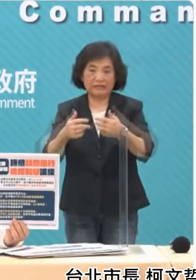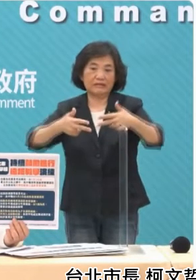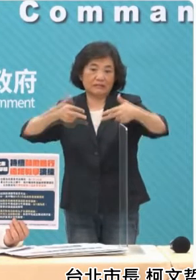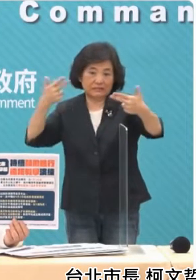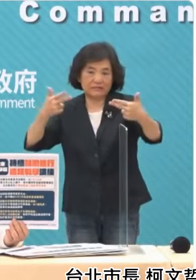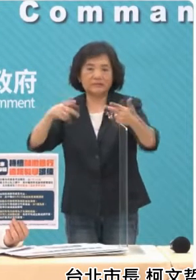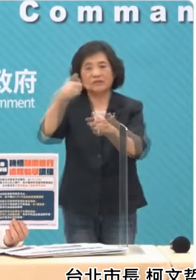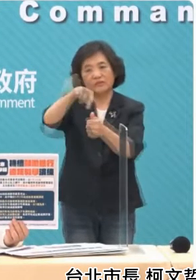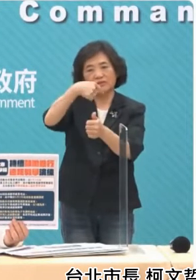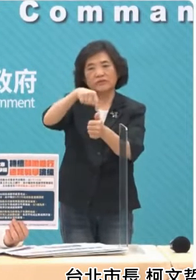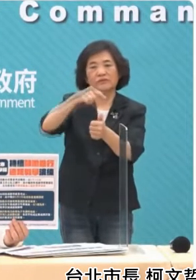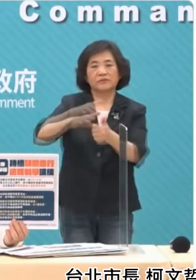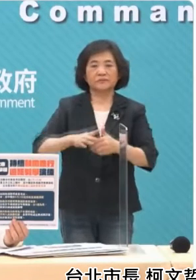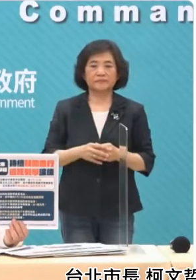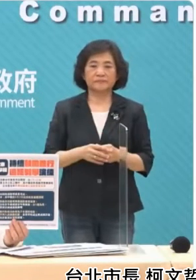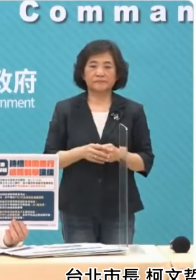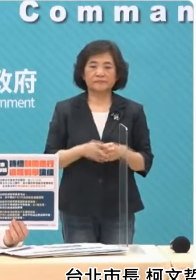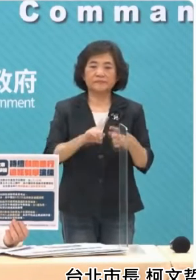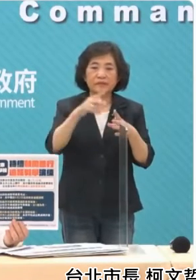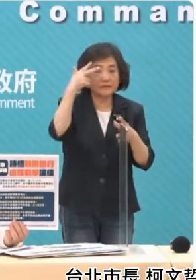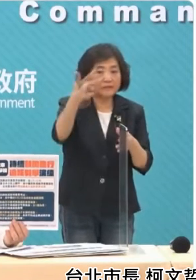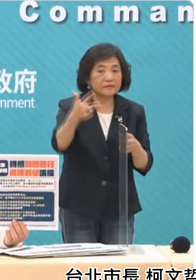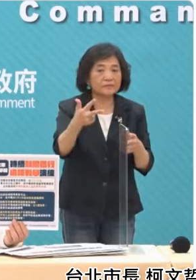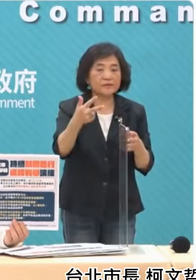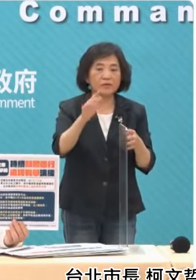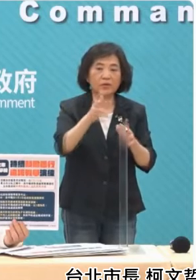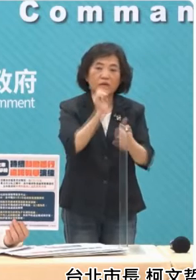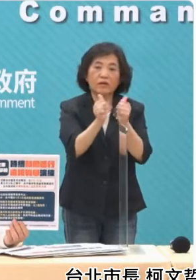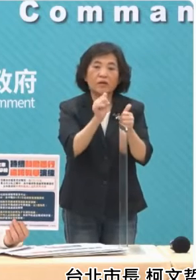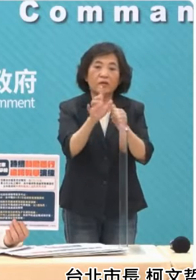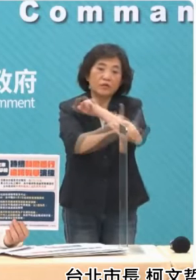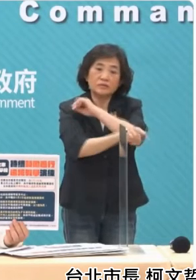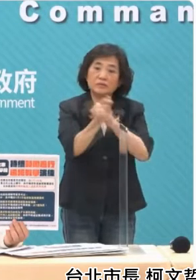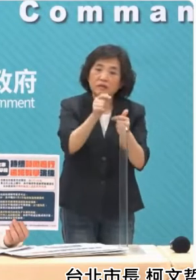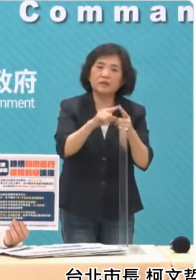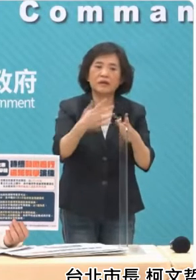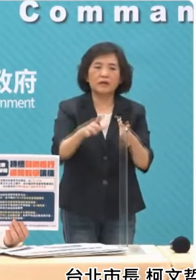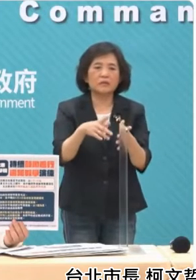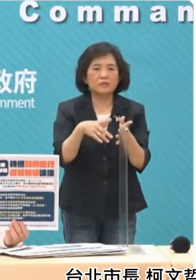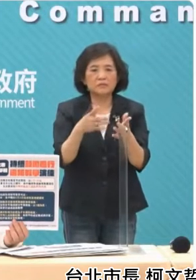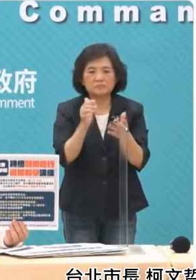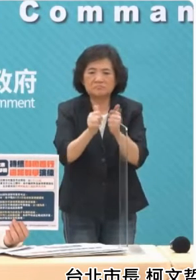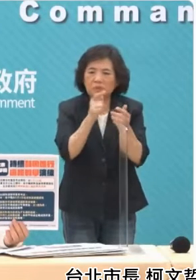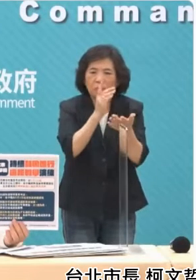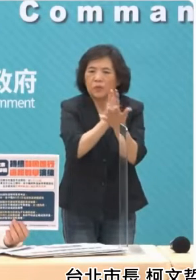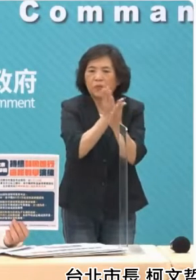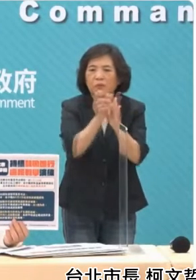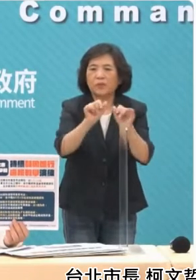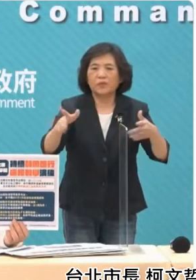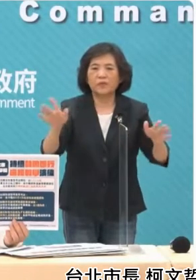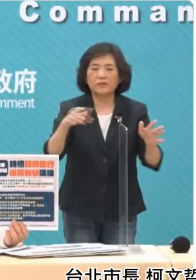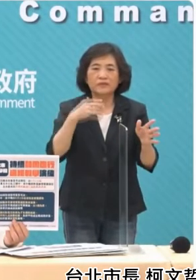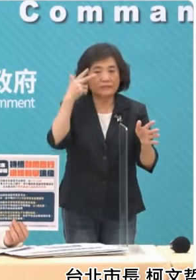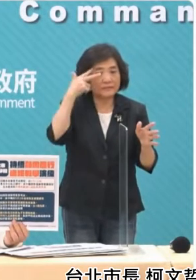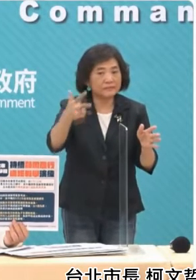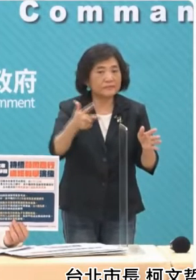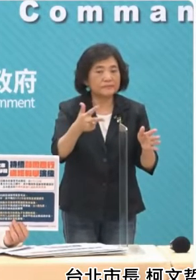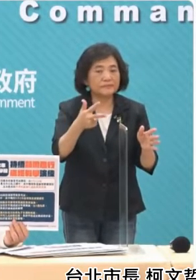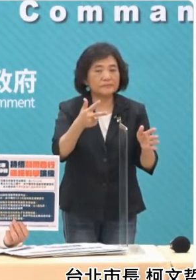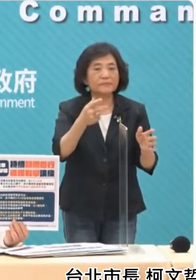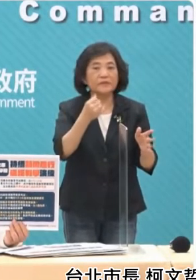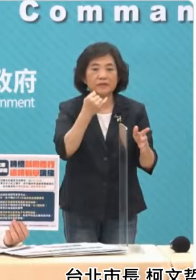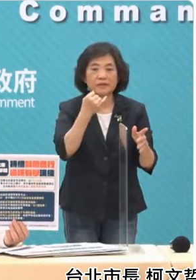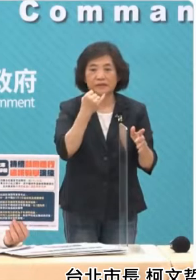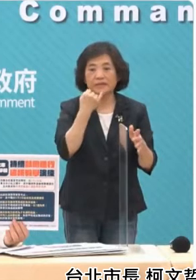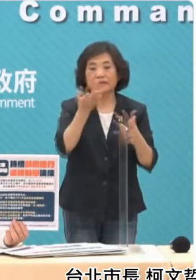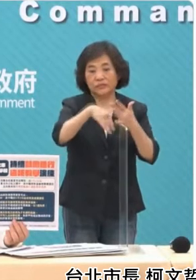线上教学。那下礼拜因为有很多要考期末考的，考什么模拟考的，所以下礼拜原则上是